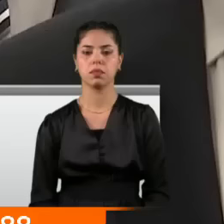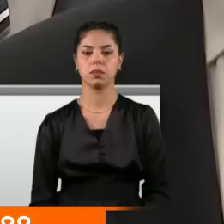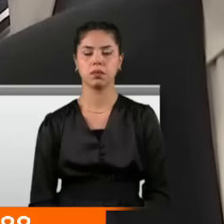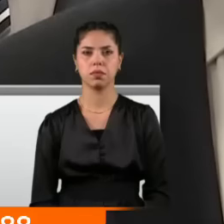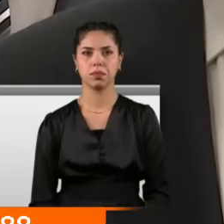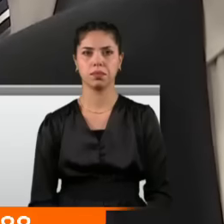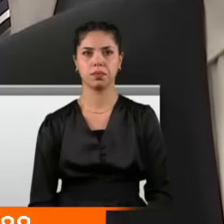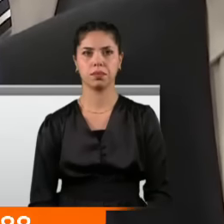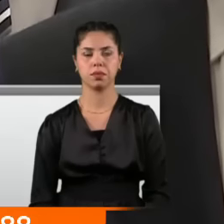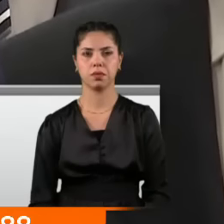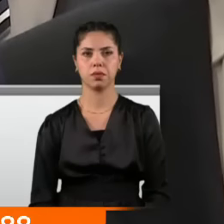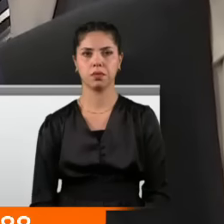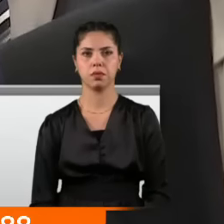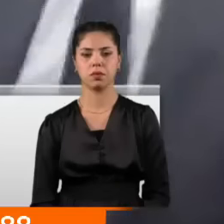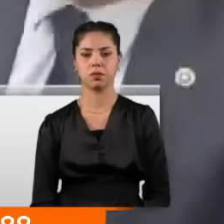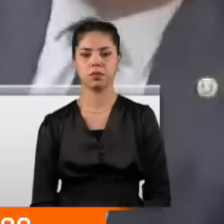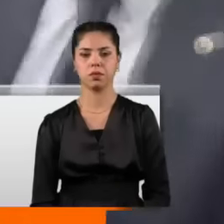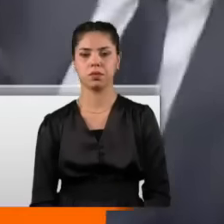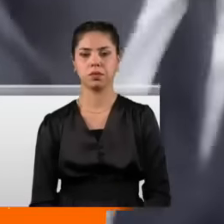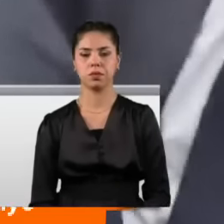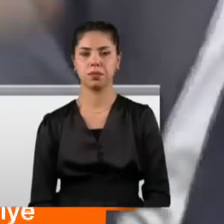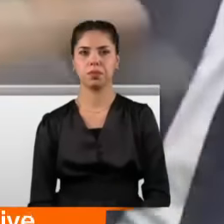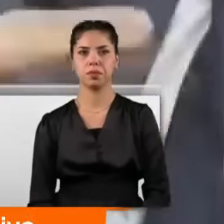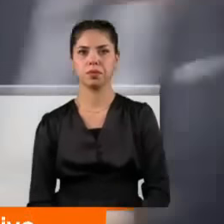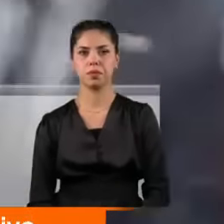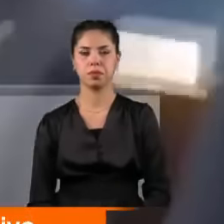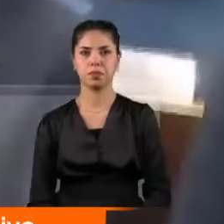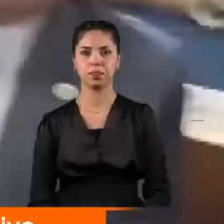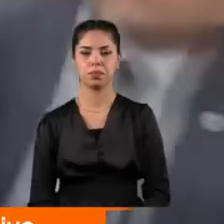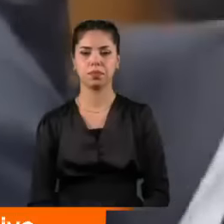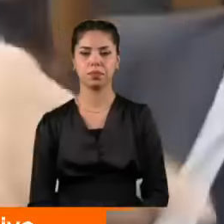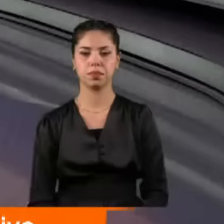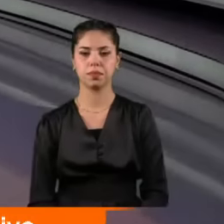çirkin eylemlere yer yoktur.